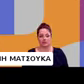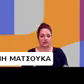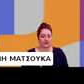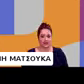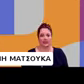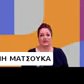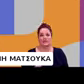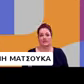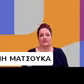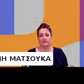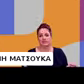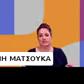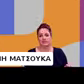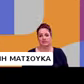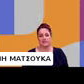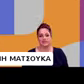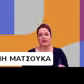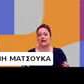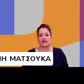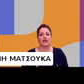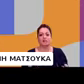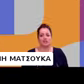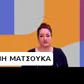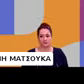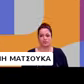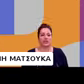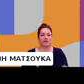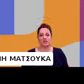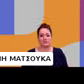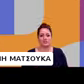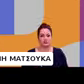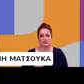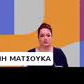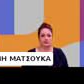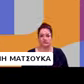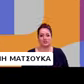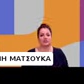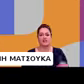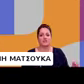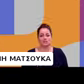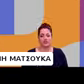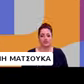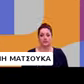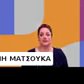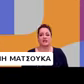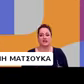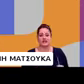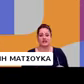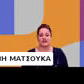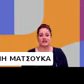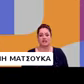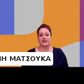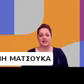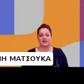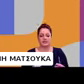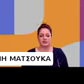τα φορολογικά ή τα ασφαλιστικά αλλάζουν κάθε τόσο ανάλογα με την κυβέρνηση ή οτιδήποτε.